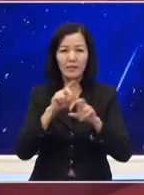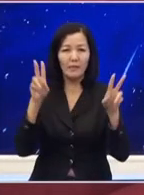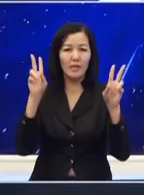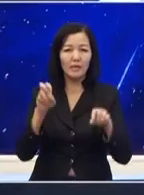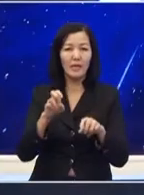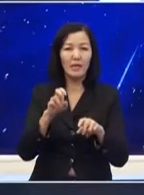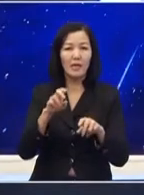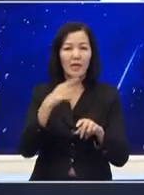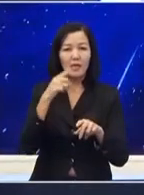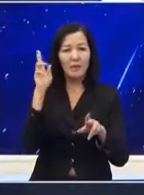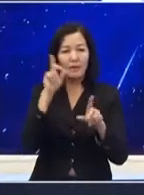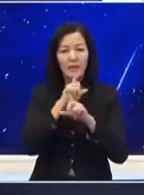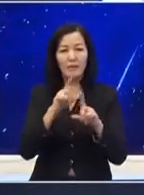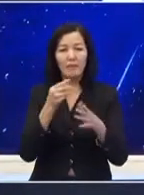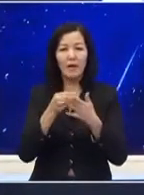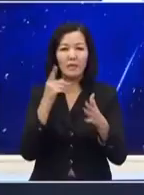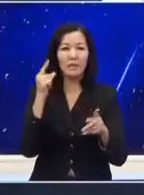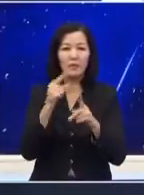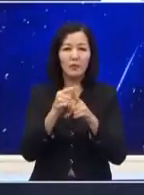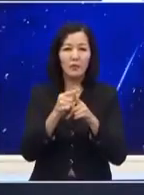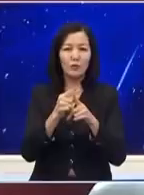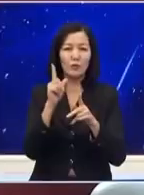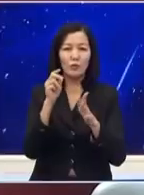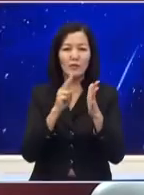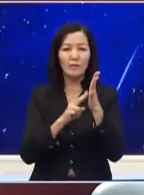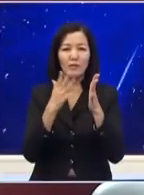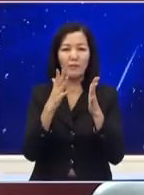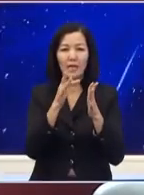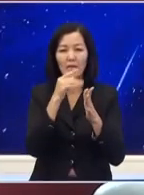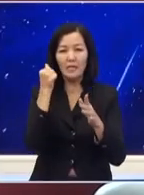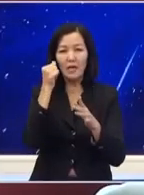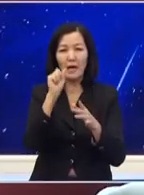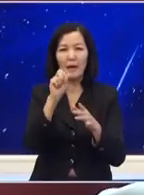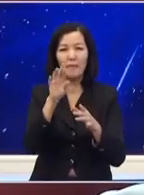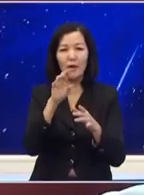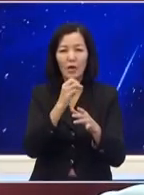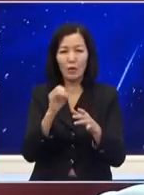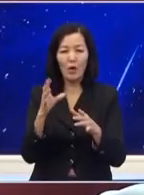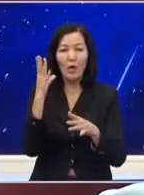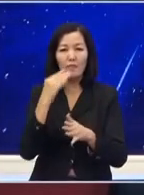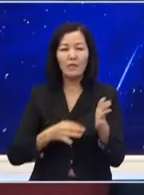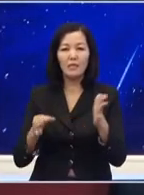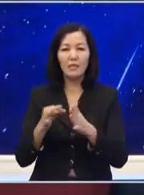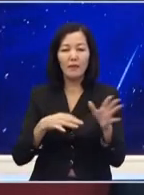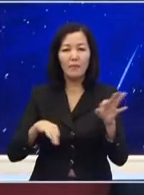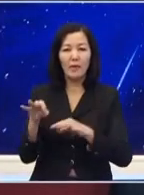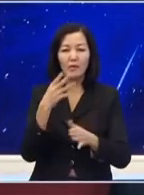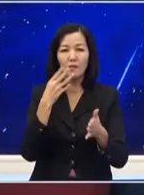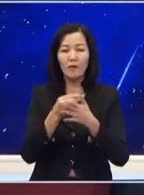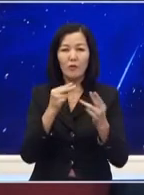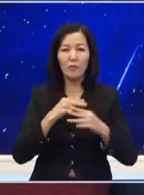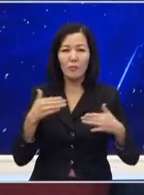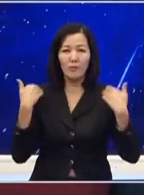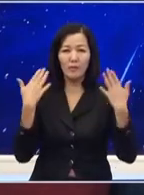соревновались в номинациях «Тельмектебе», «Асыл сөз», а также «175 лет Абаю». Из Алматинской области на проект своей